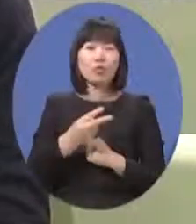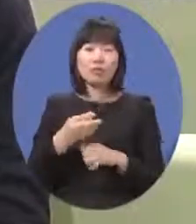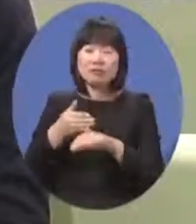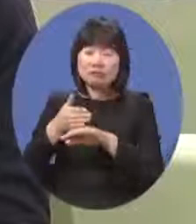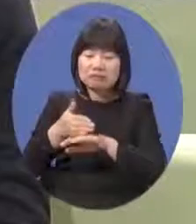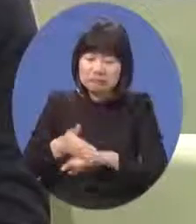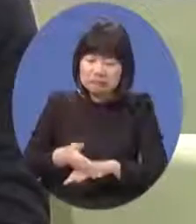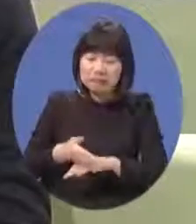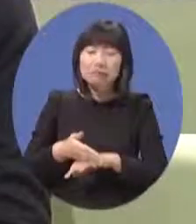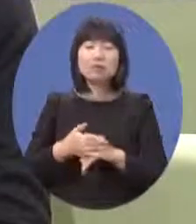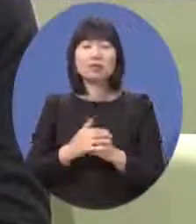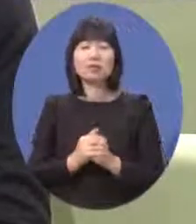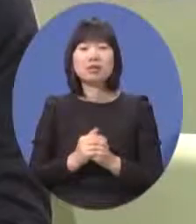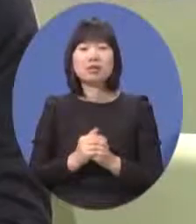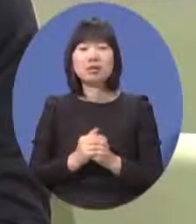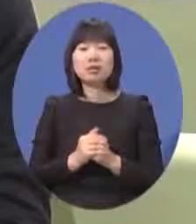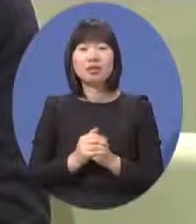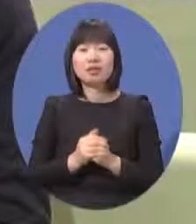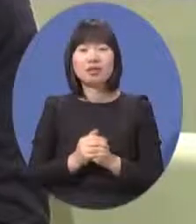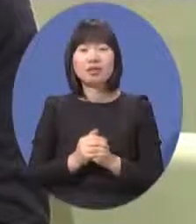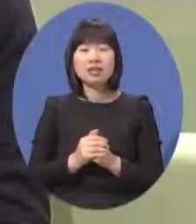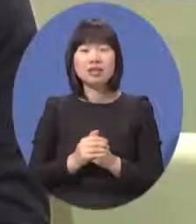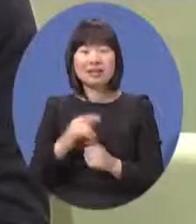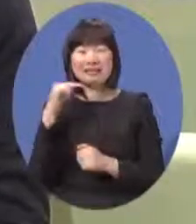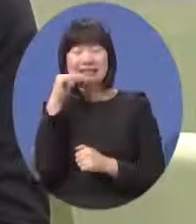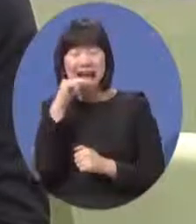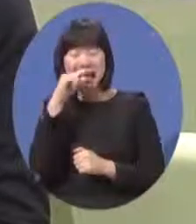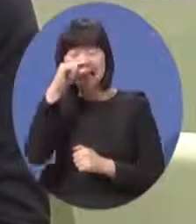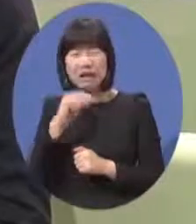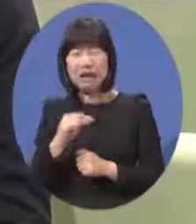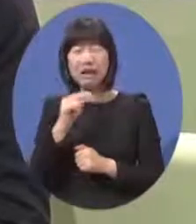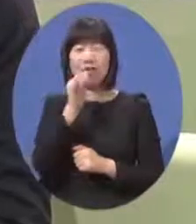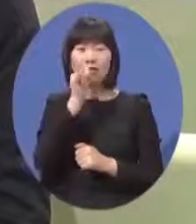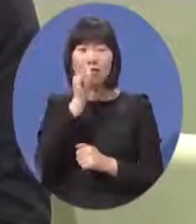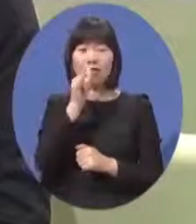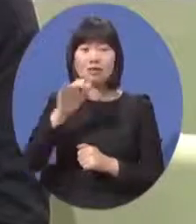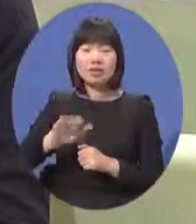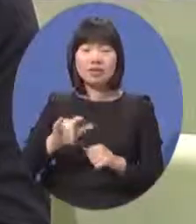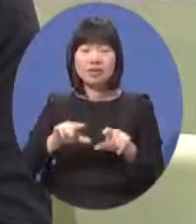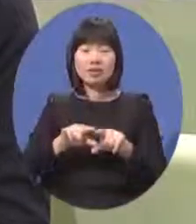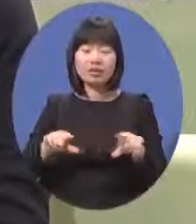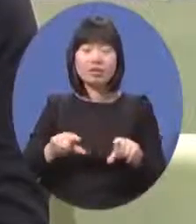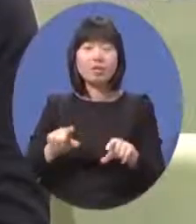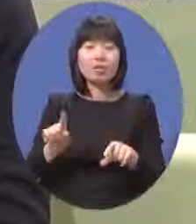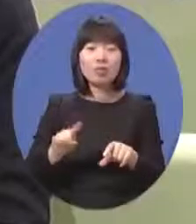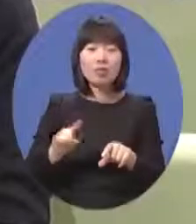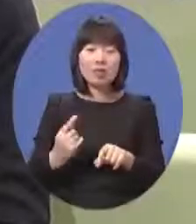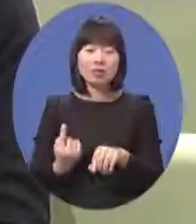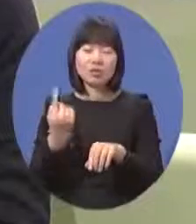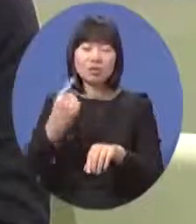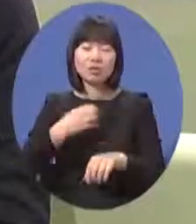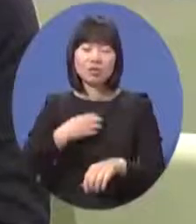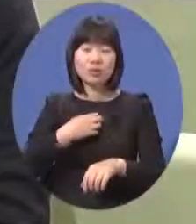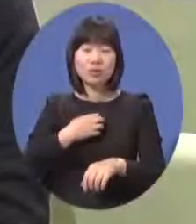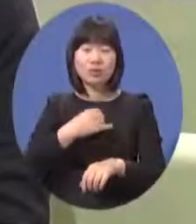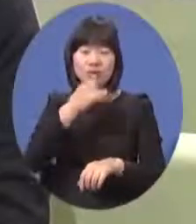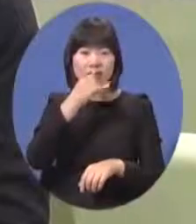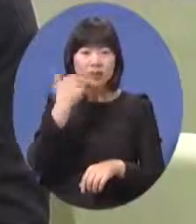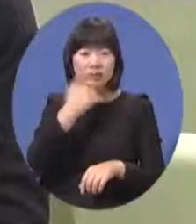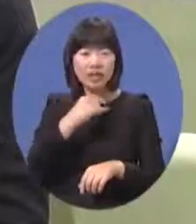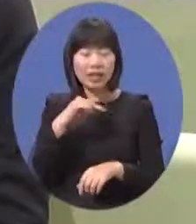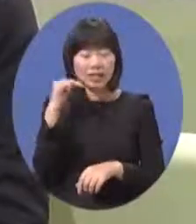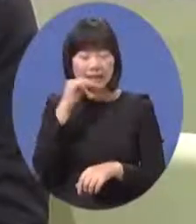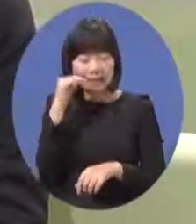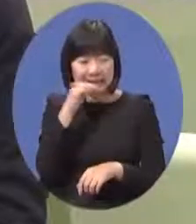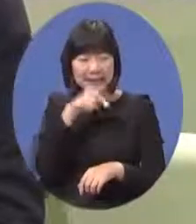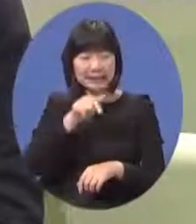느리게, 늦대게 반응하는 기질, 그다음에 까다로운 기질 이렇게 이야기하고 있는데요. 특히 이제 여기서 고위험군에 들어가는 아이들은 이제 까다로운